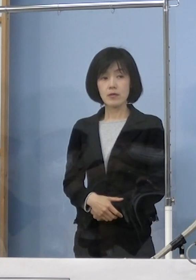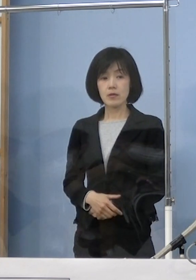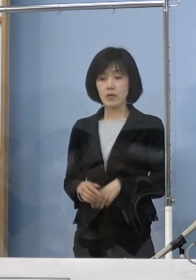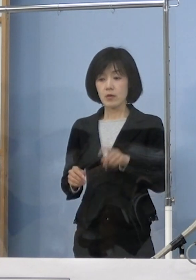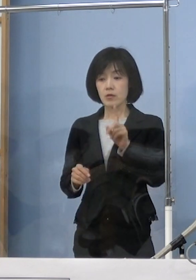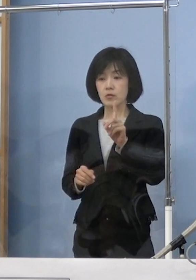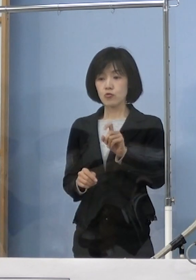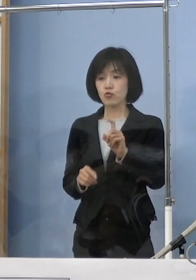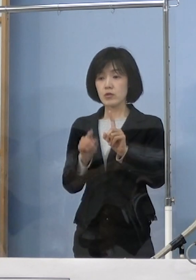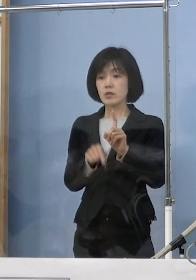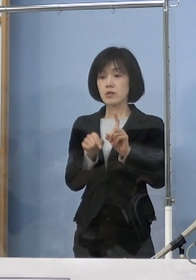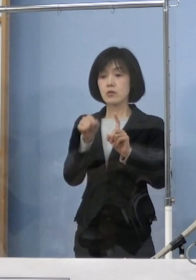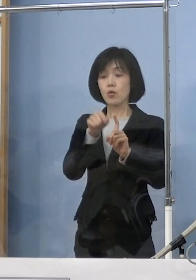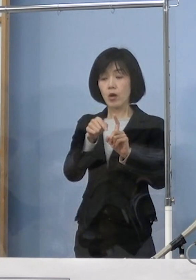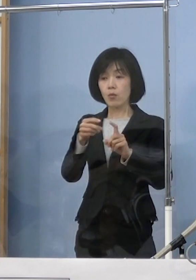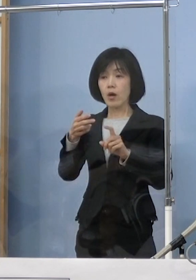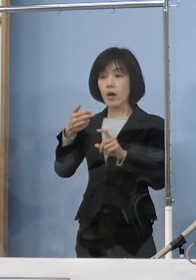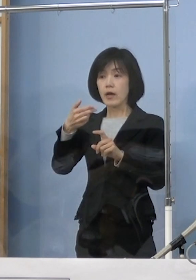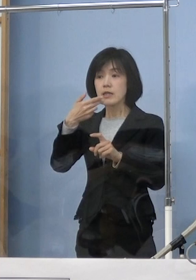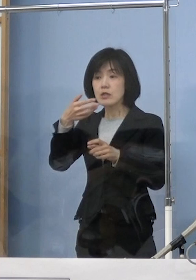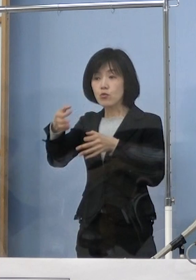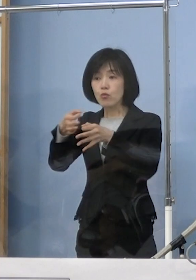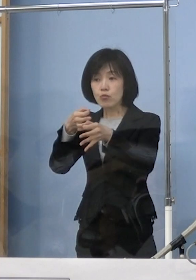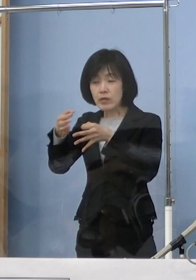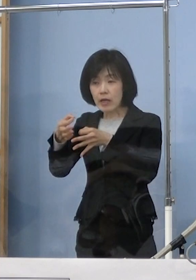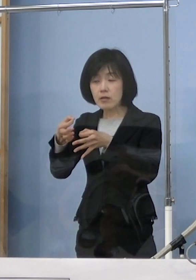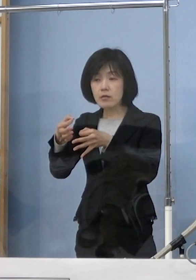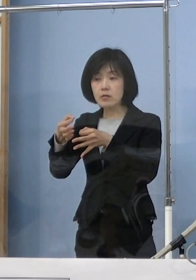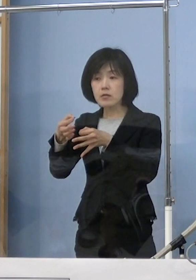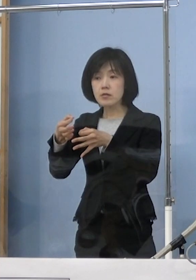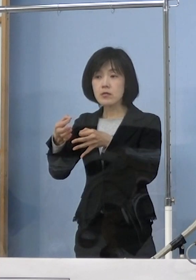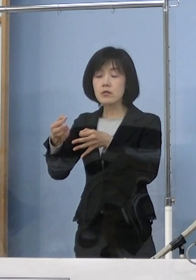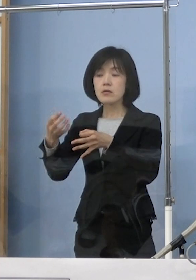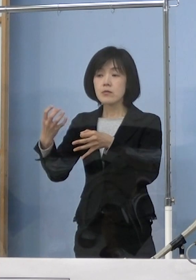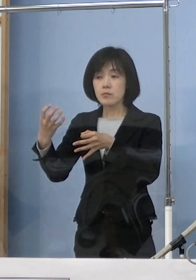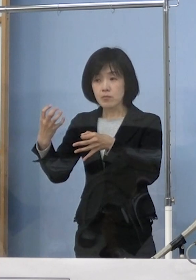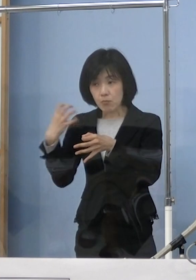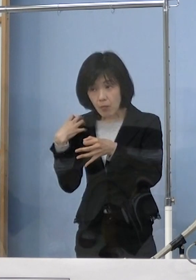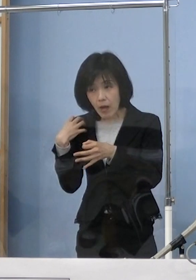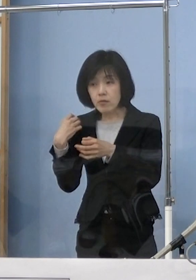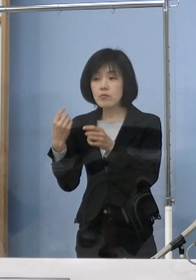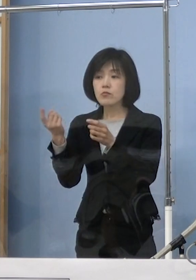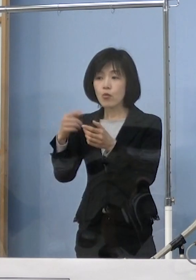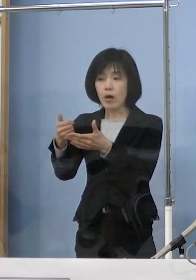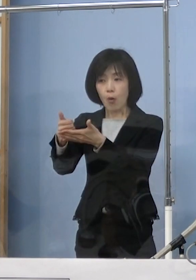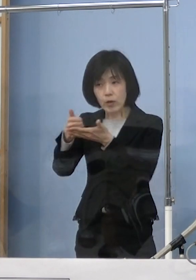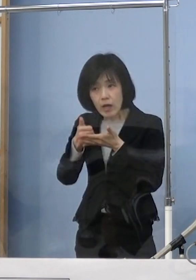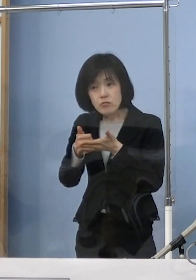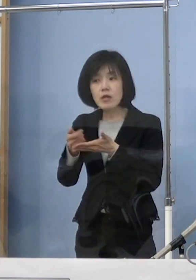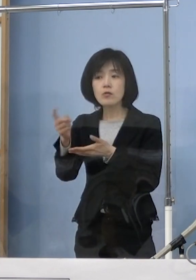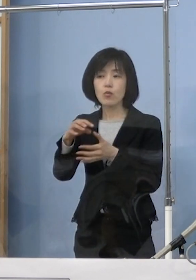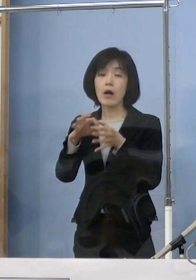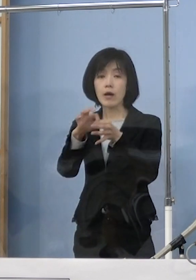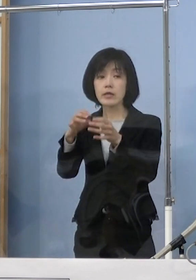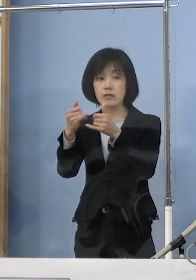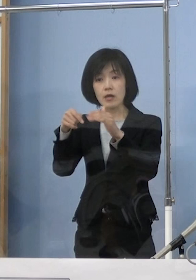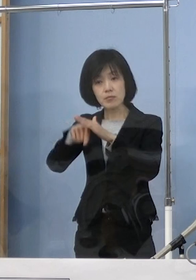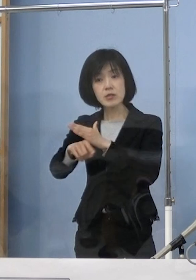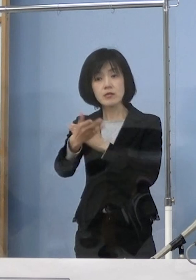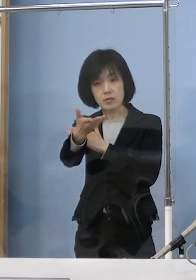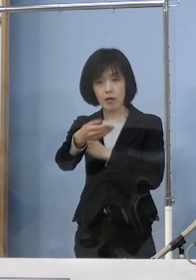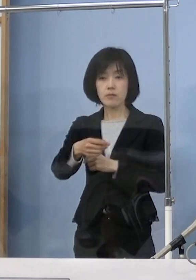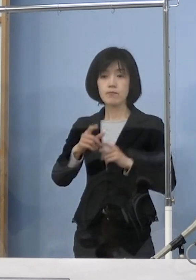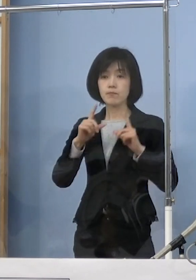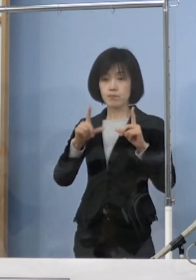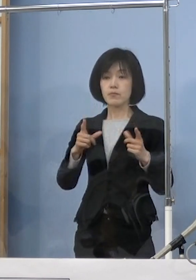11人は飲食店の職員もしくは関係者、お客さんということですね。 ですから先ほどのカテゴリーで申し上げたのはお店